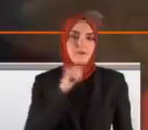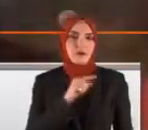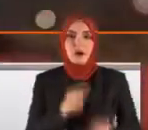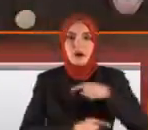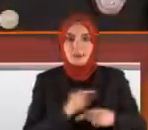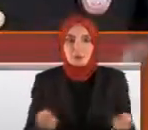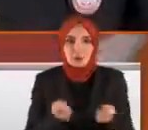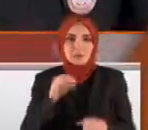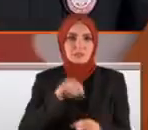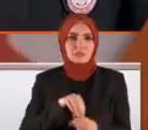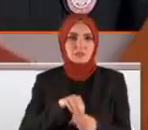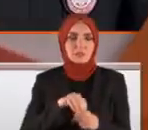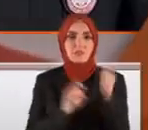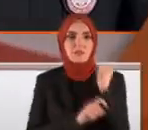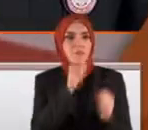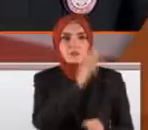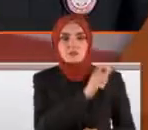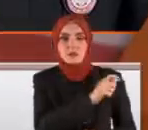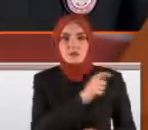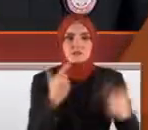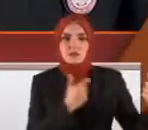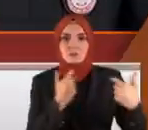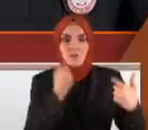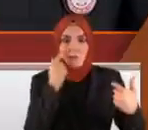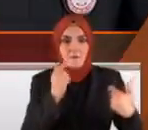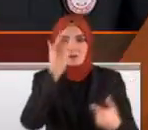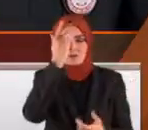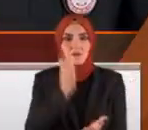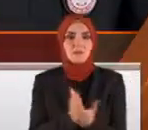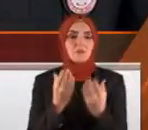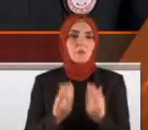tarama faaliyeti sırasında teröristlerle çıkan çatışmada şehit oldu.